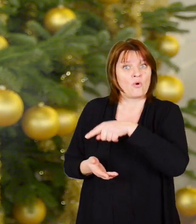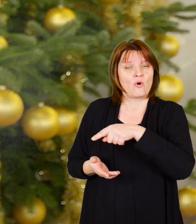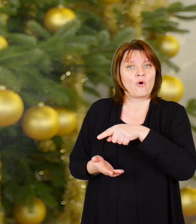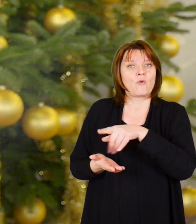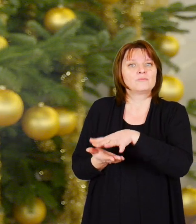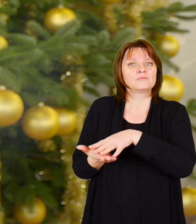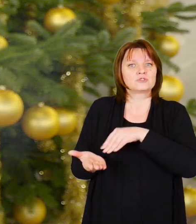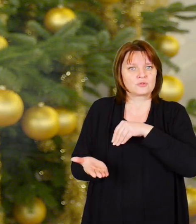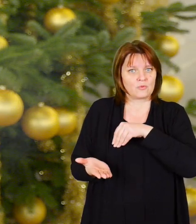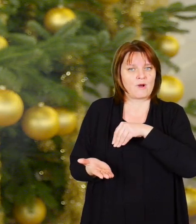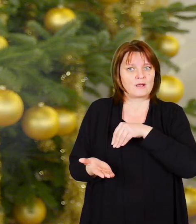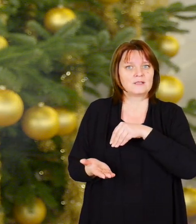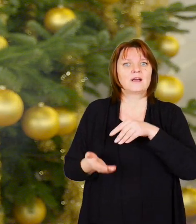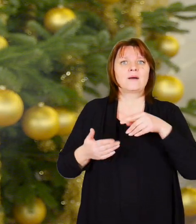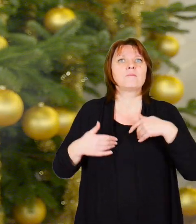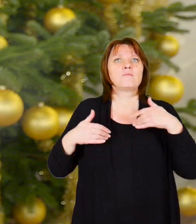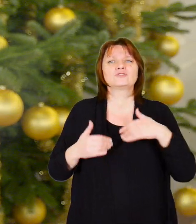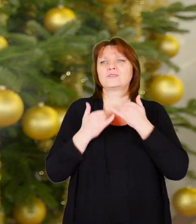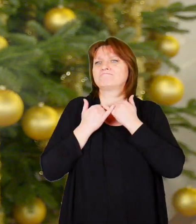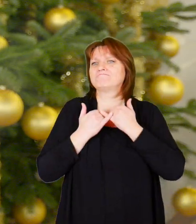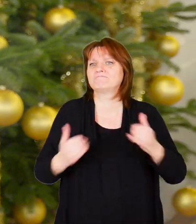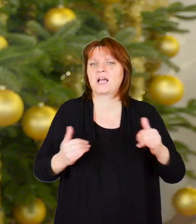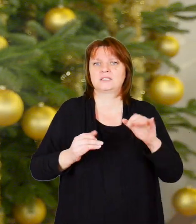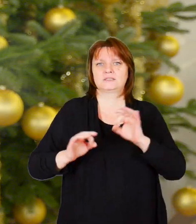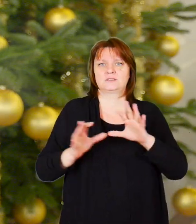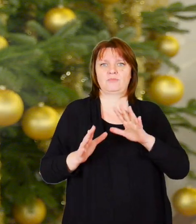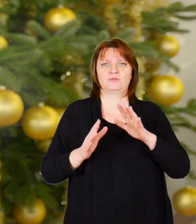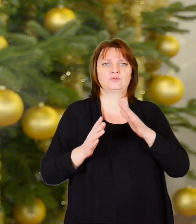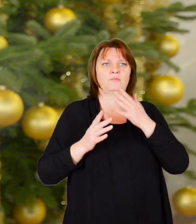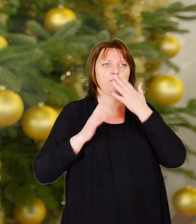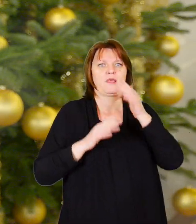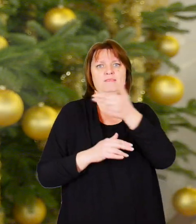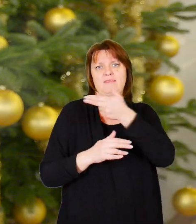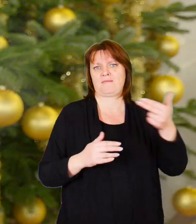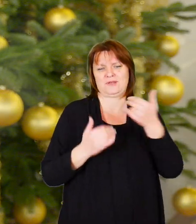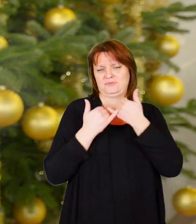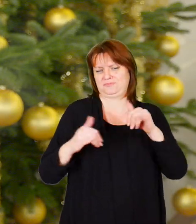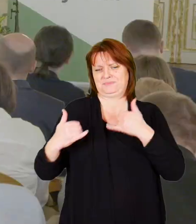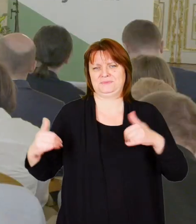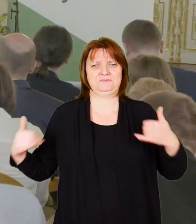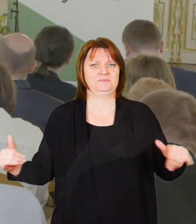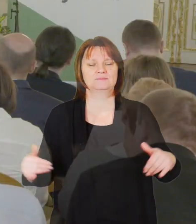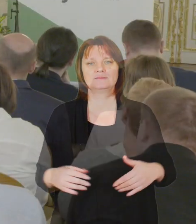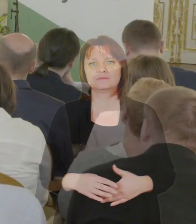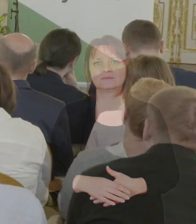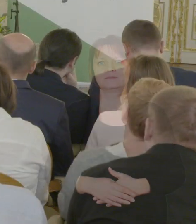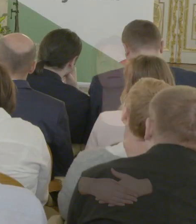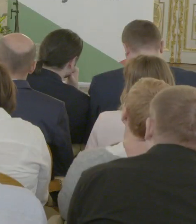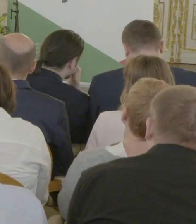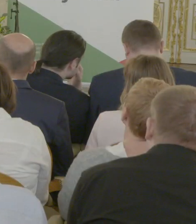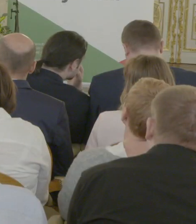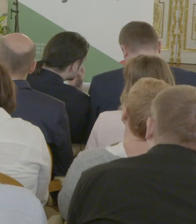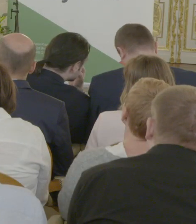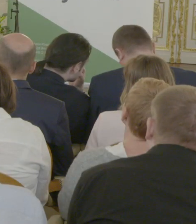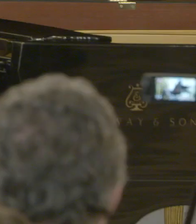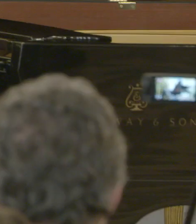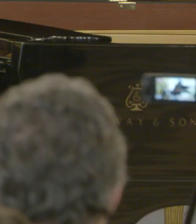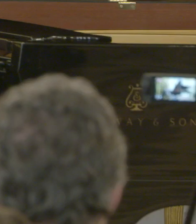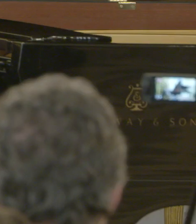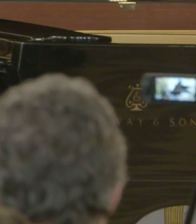ale pokazania się na forum takim ogólnokrajowym. I to jest zupełnie innego rodzaju wyzwanie